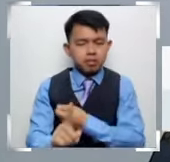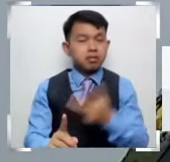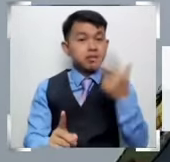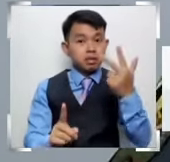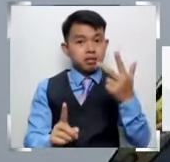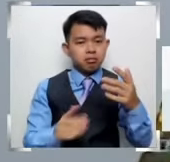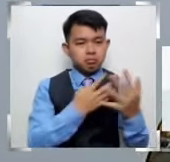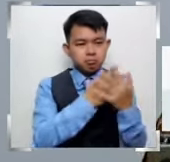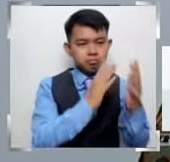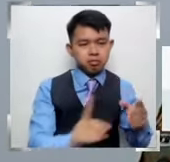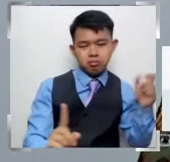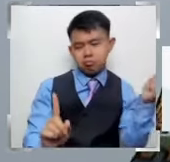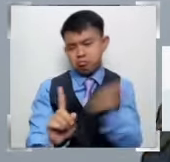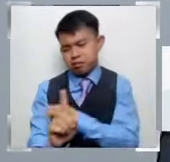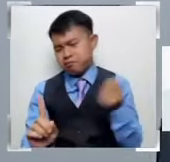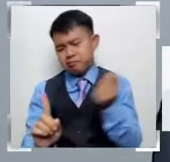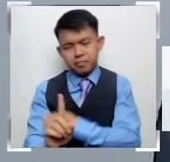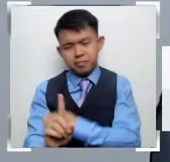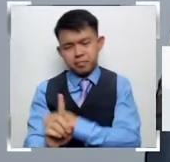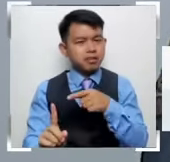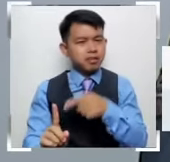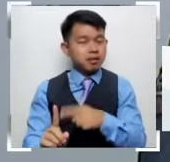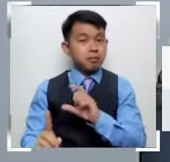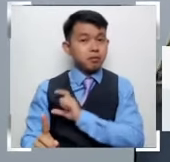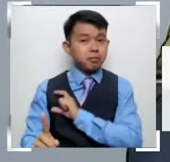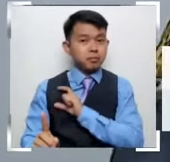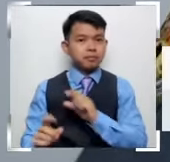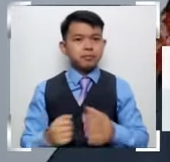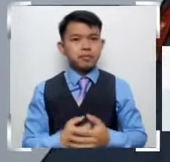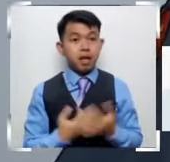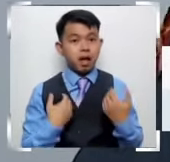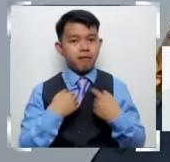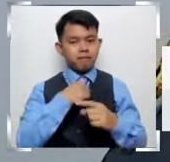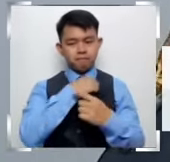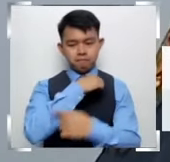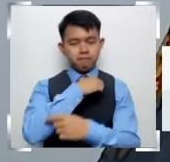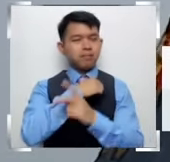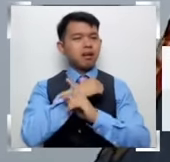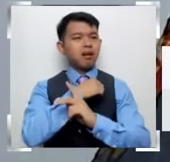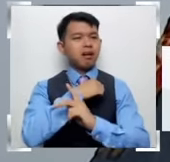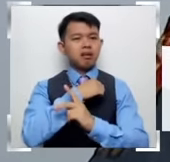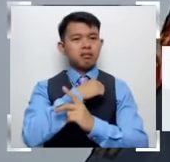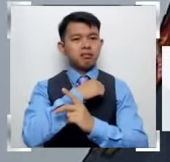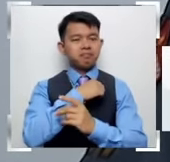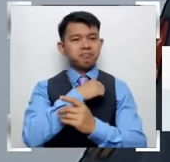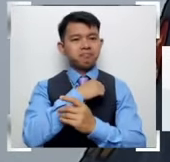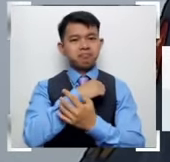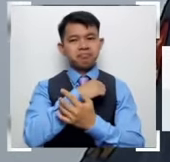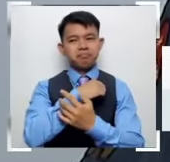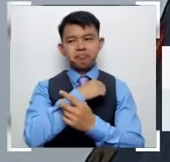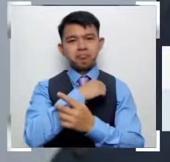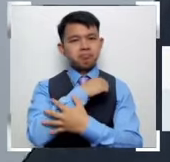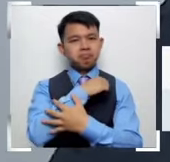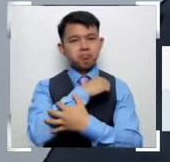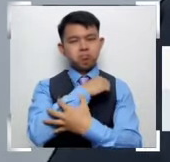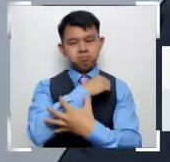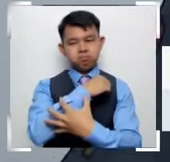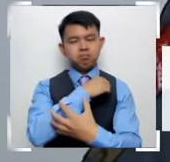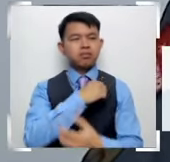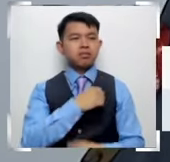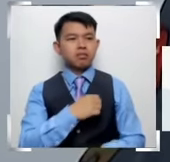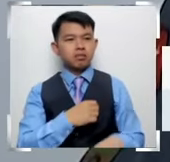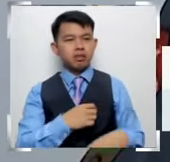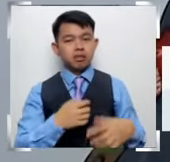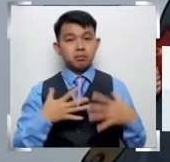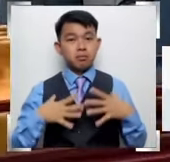kahoy. Meron siyang malaking pasa dito eh. At hindi ko, binugbog daw siya, punit-punit yung, may mga damage